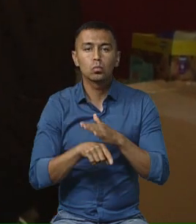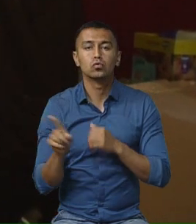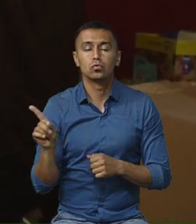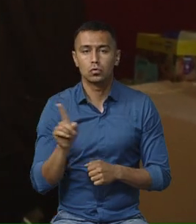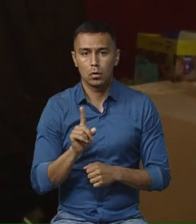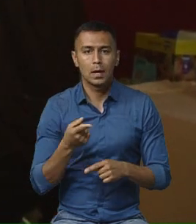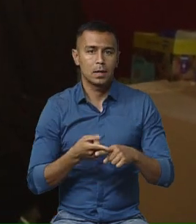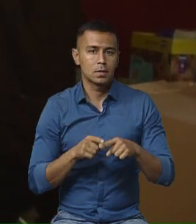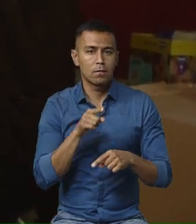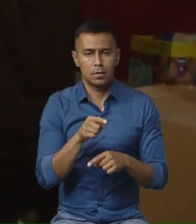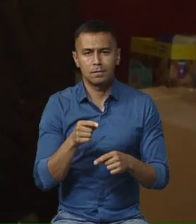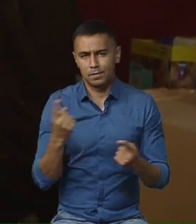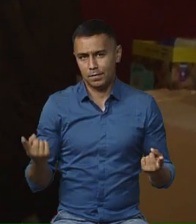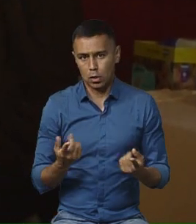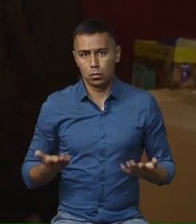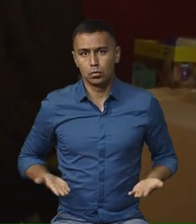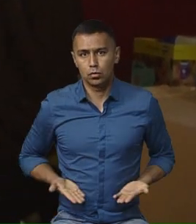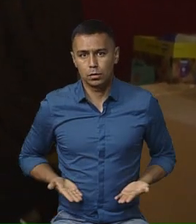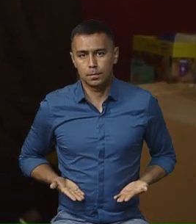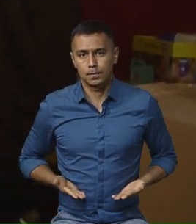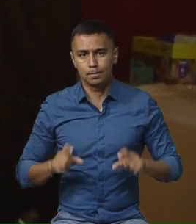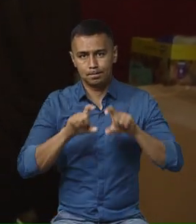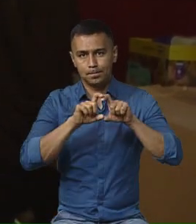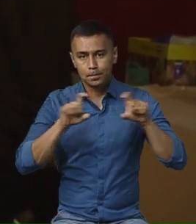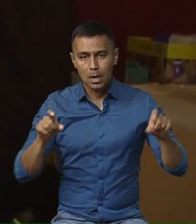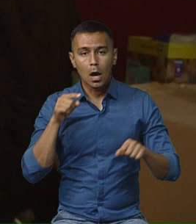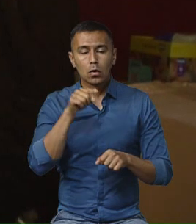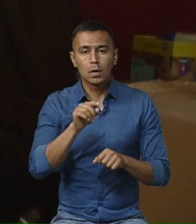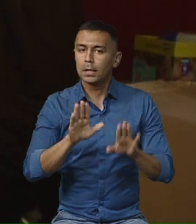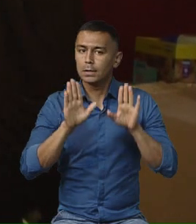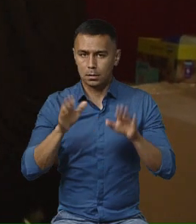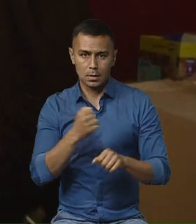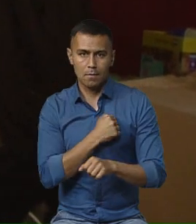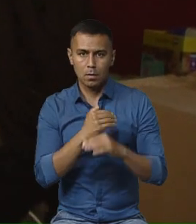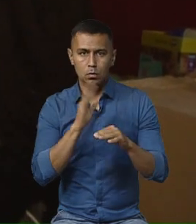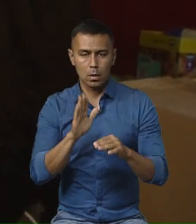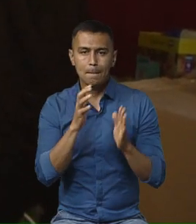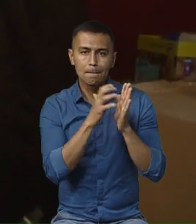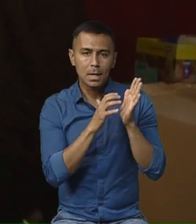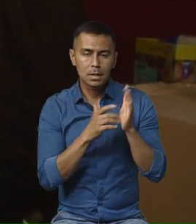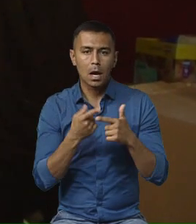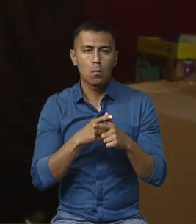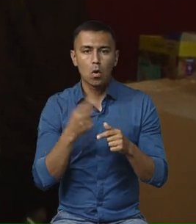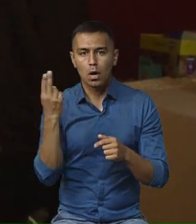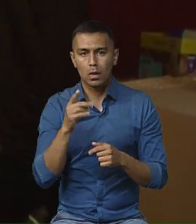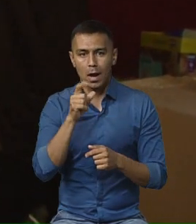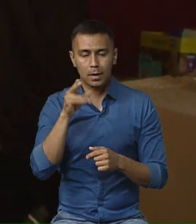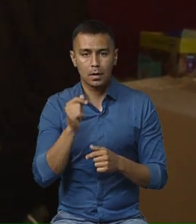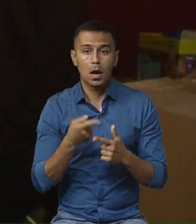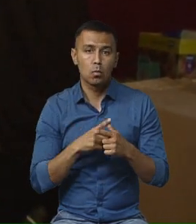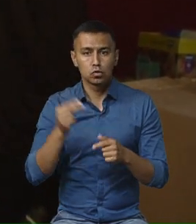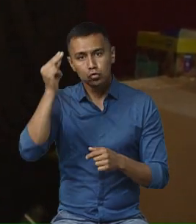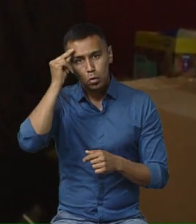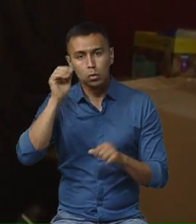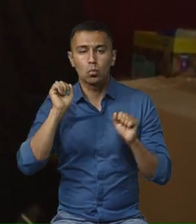ну, це вони в цивільному закладі, а туди тільки піксельні або колір хакі, ну, або